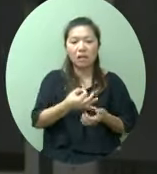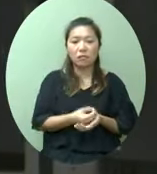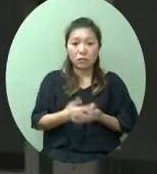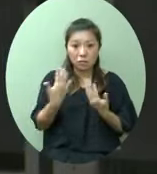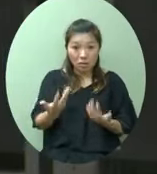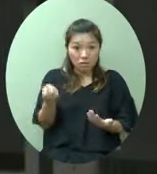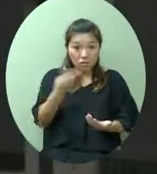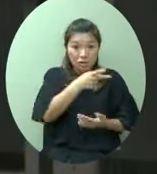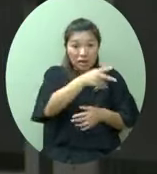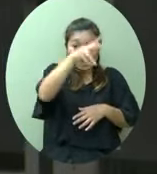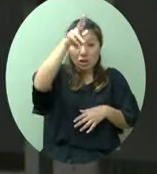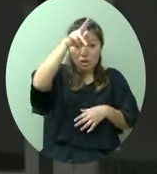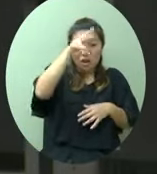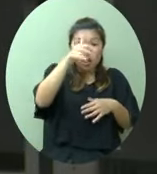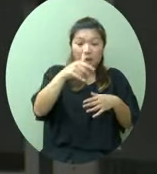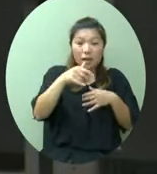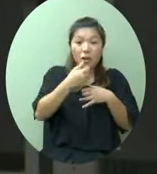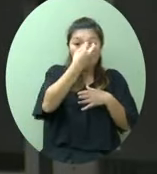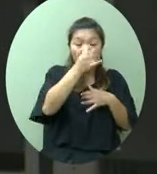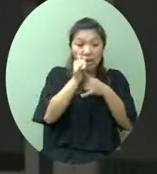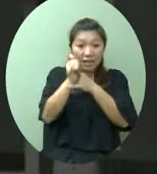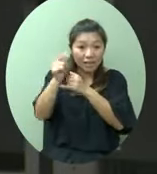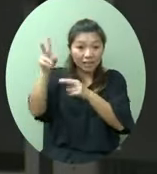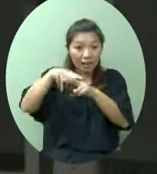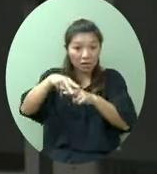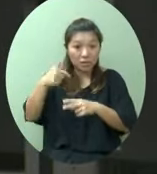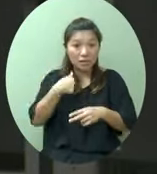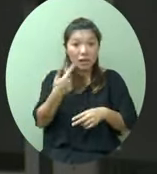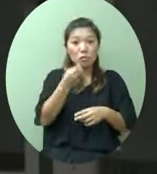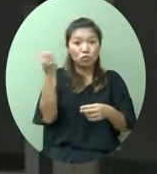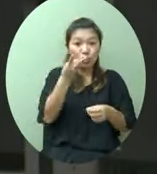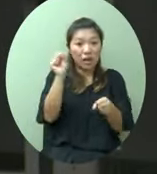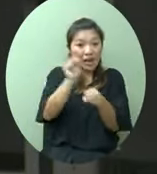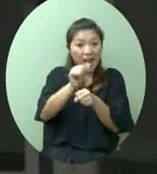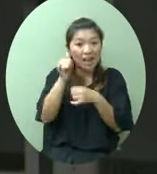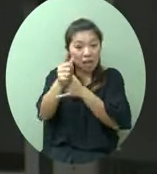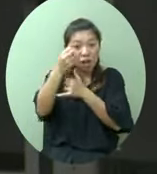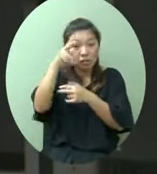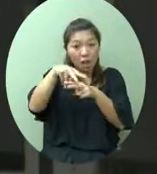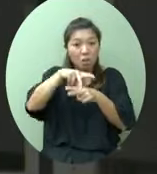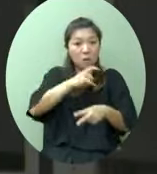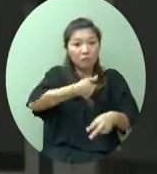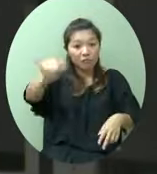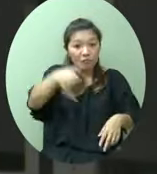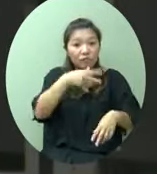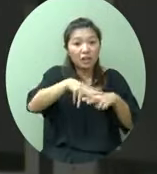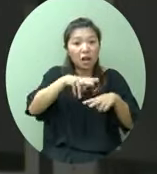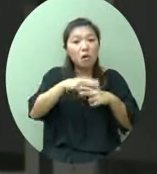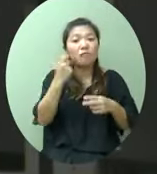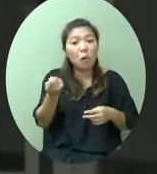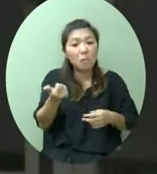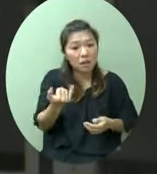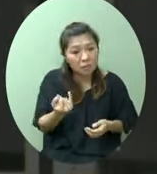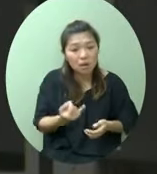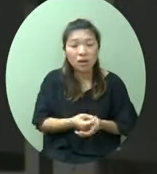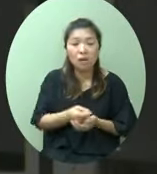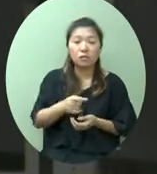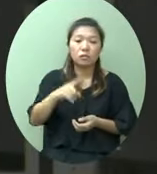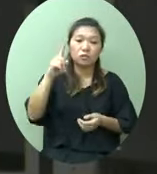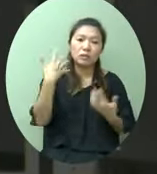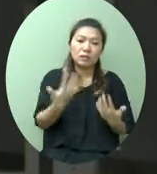步做出呢個改善，為通關創造條件？同埋下一步點樣完善本港嘅防疫措